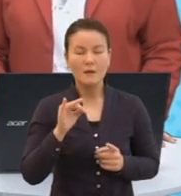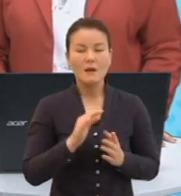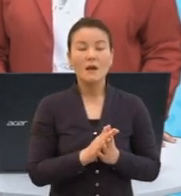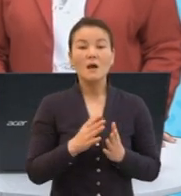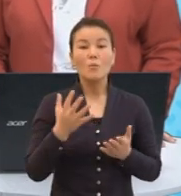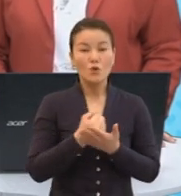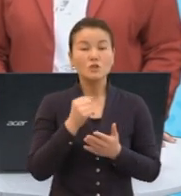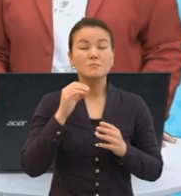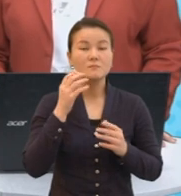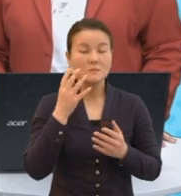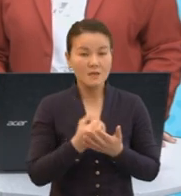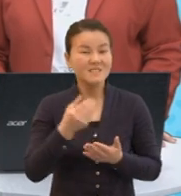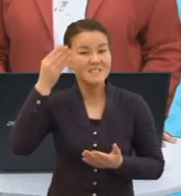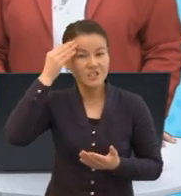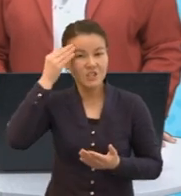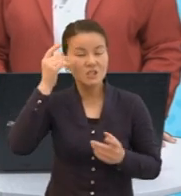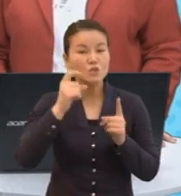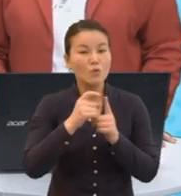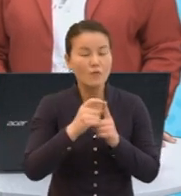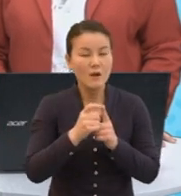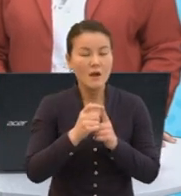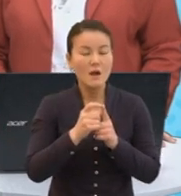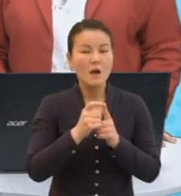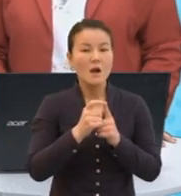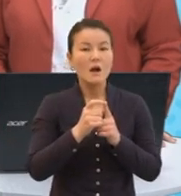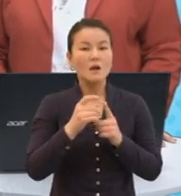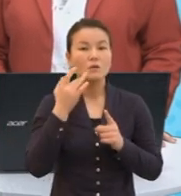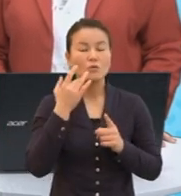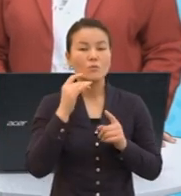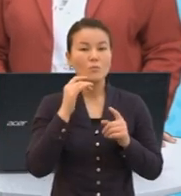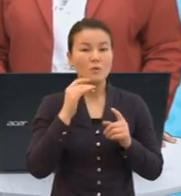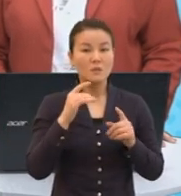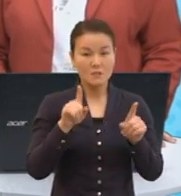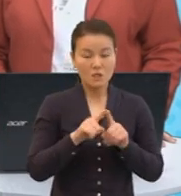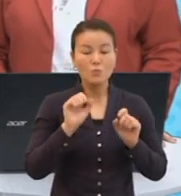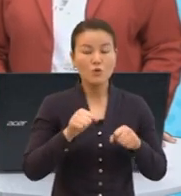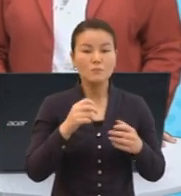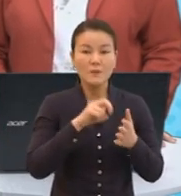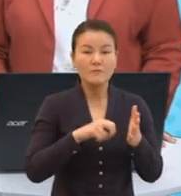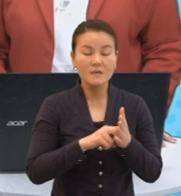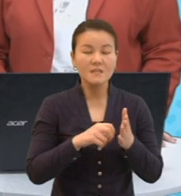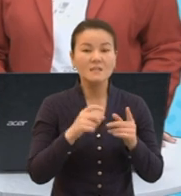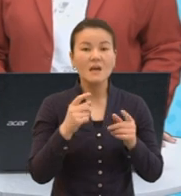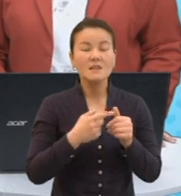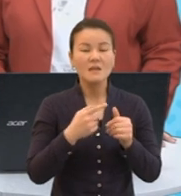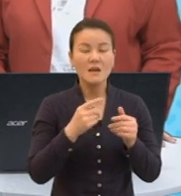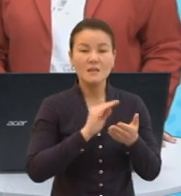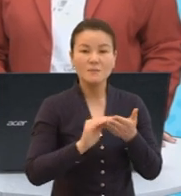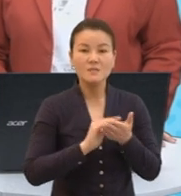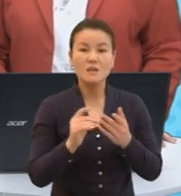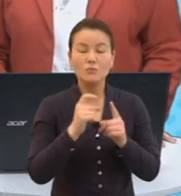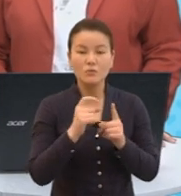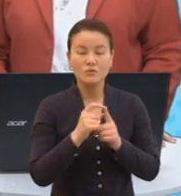любого слова. Орфографическим, по которому можем проверить написание, и другими словарями. Все слова в